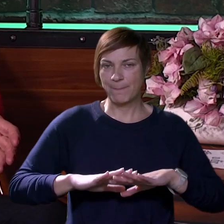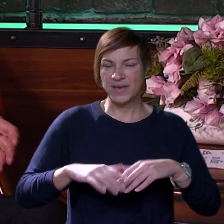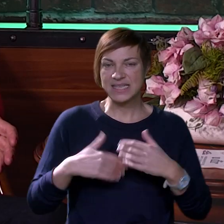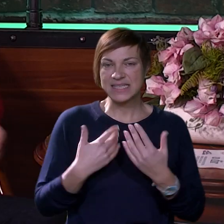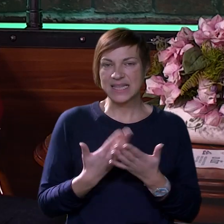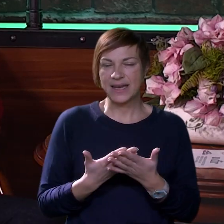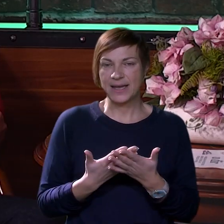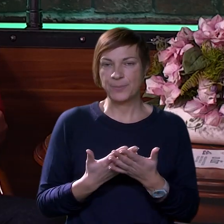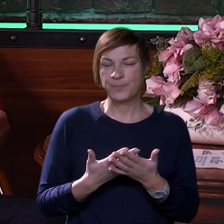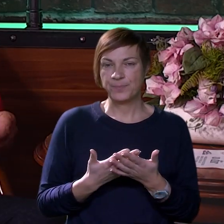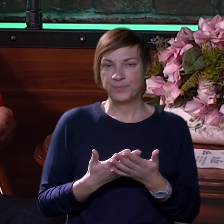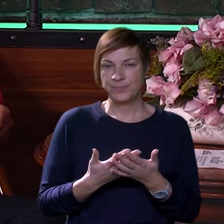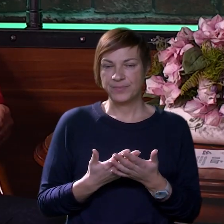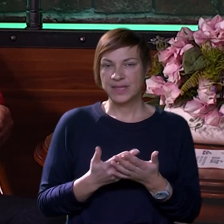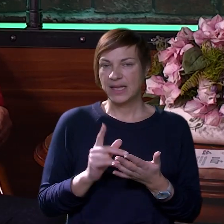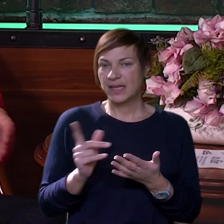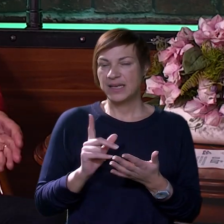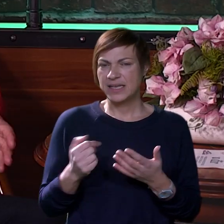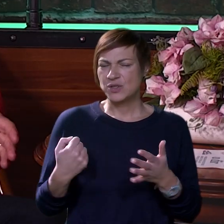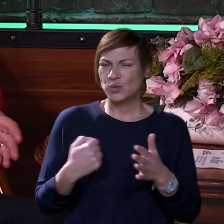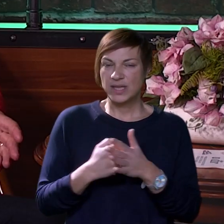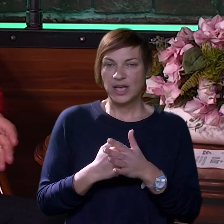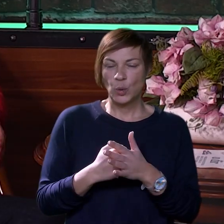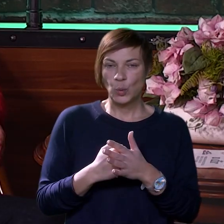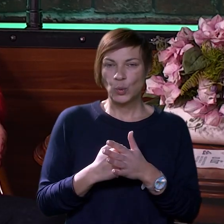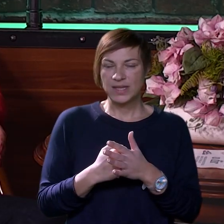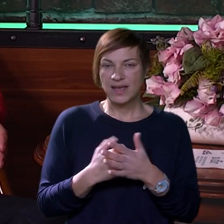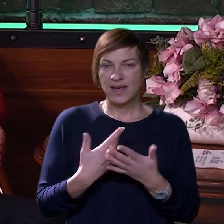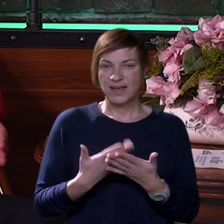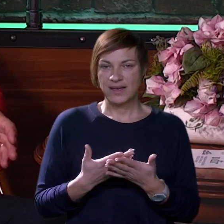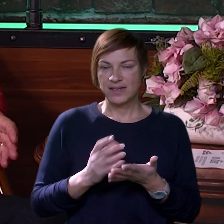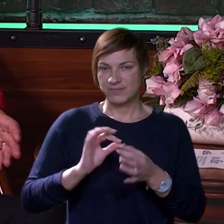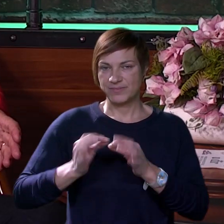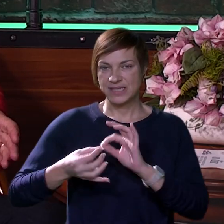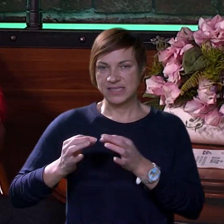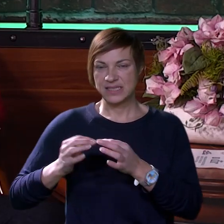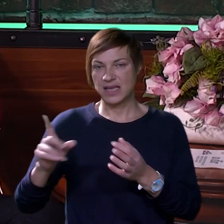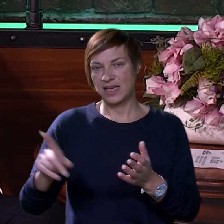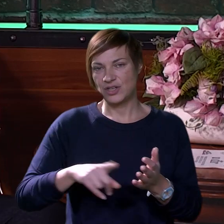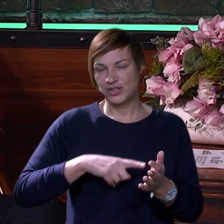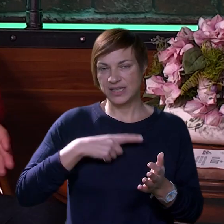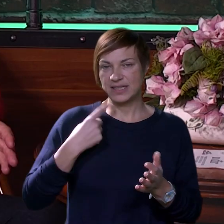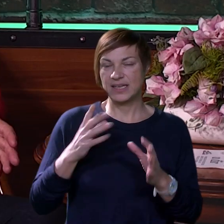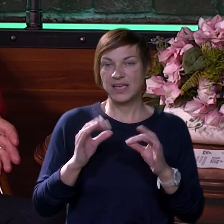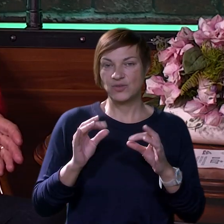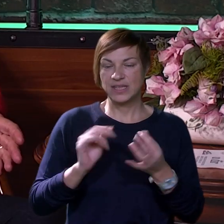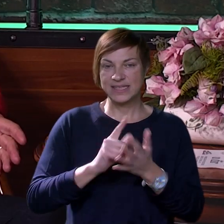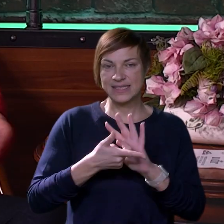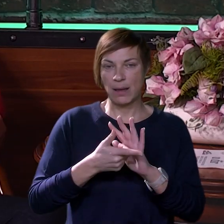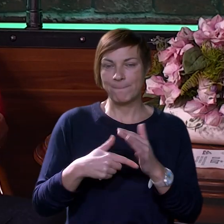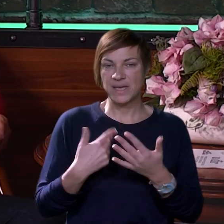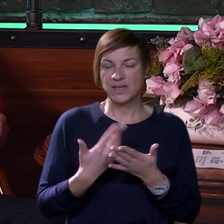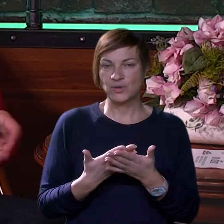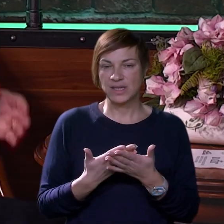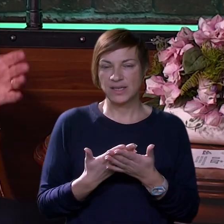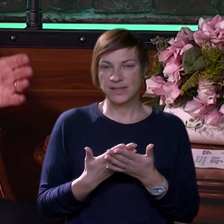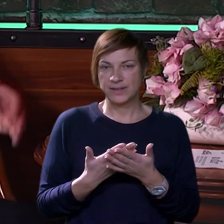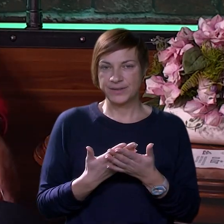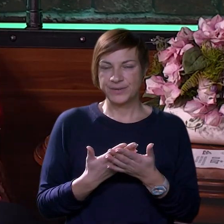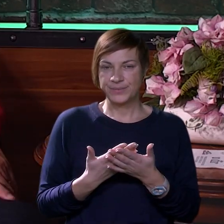prestaje. I nisu ti udari non stop, da oni traju 10 minuta. Dakle, to